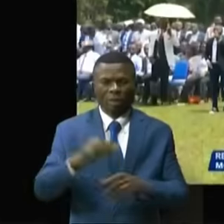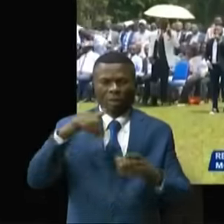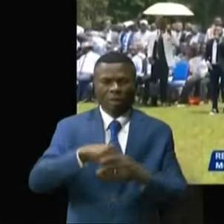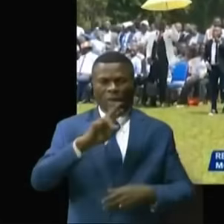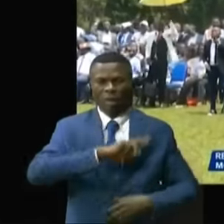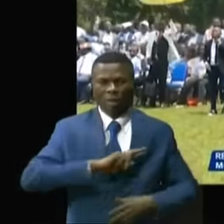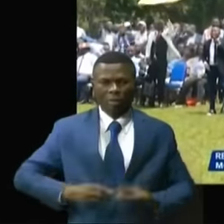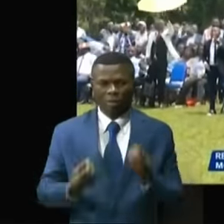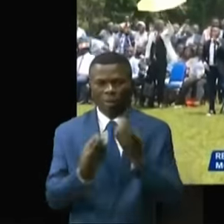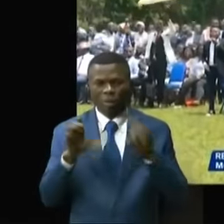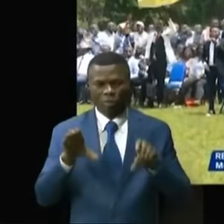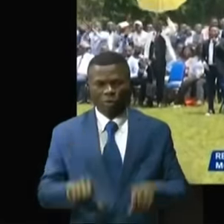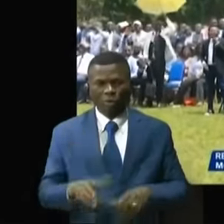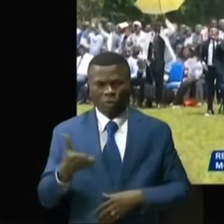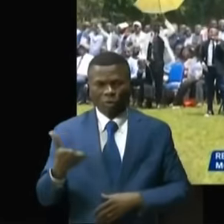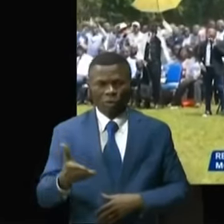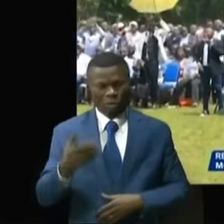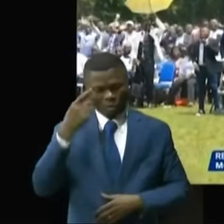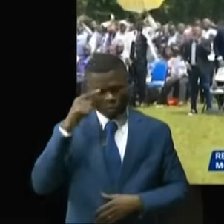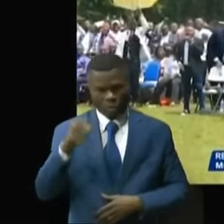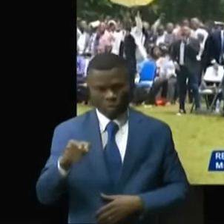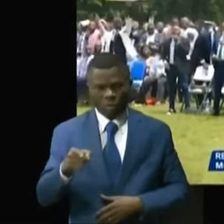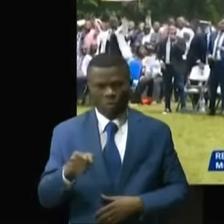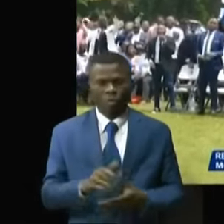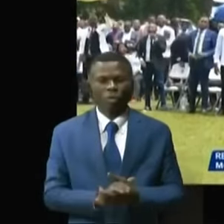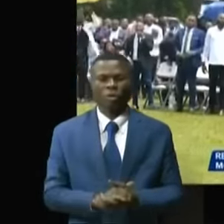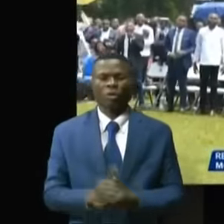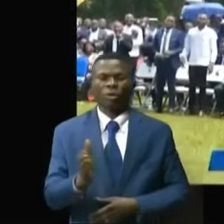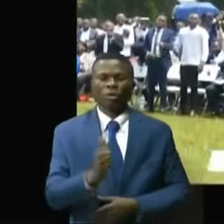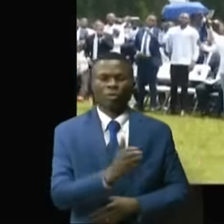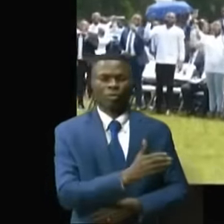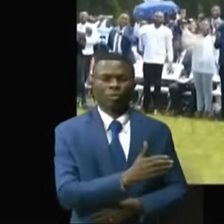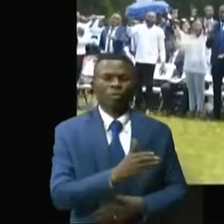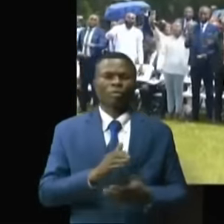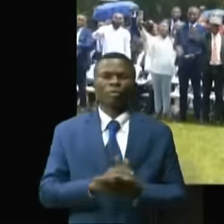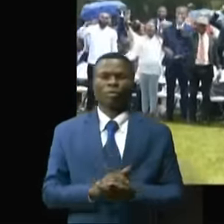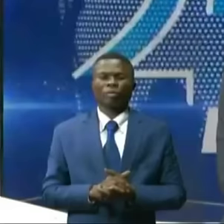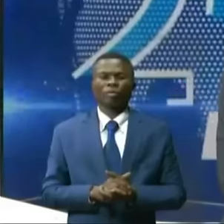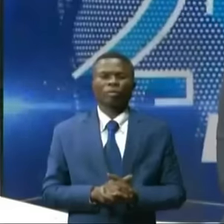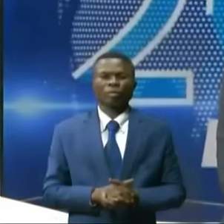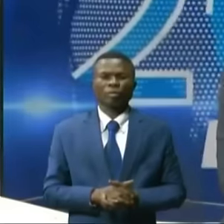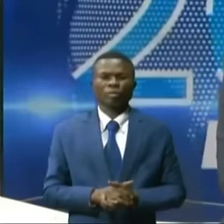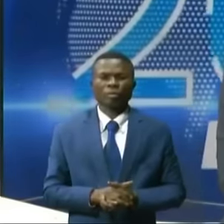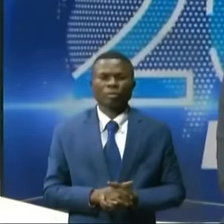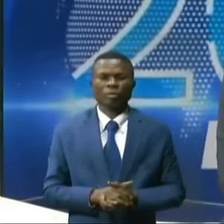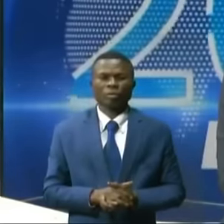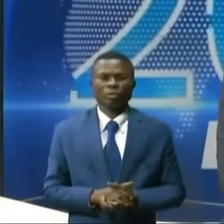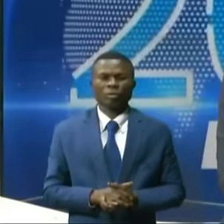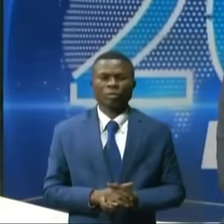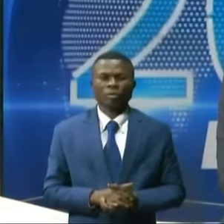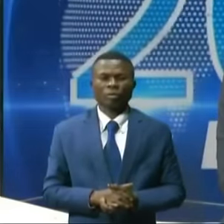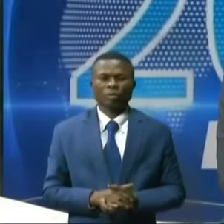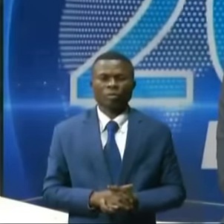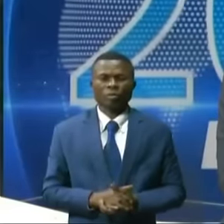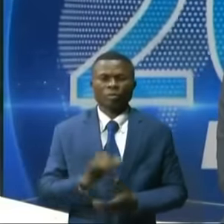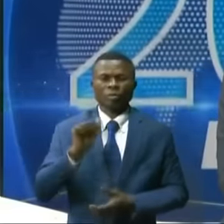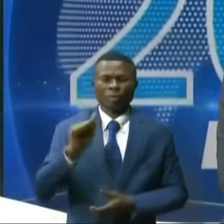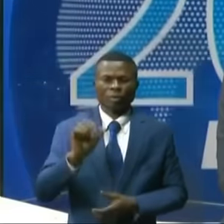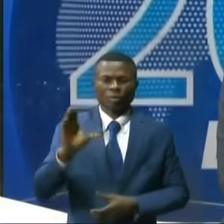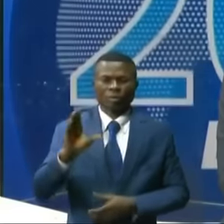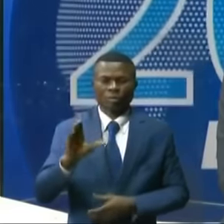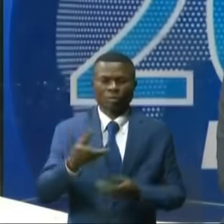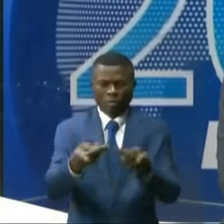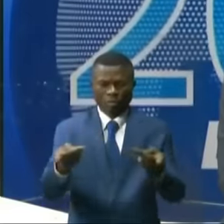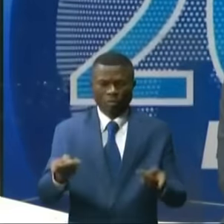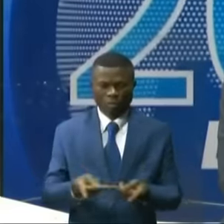démocratique du Congo parmi lesquels les enseignants des universités acacia bandubola sur le